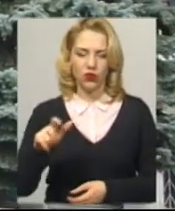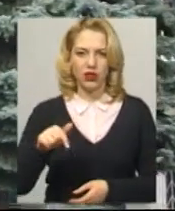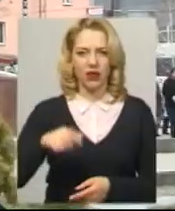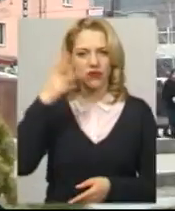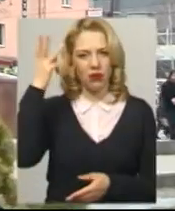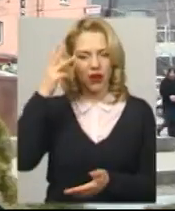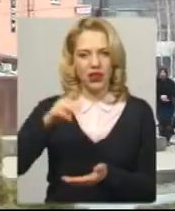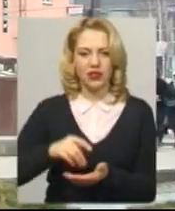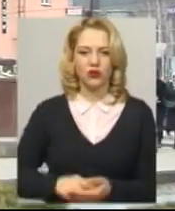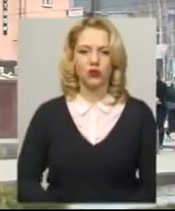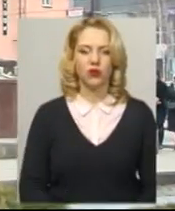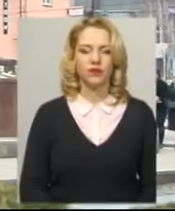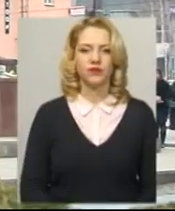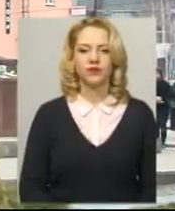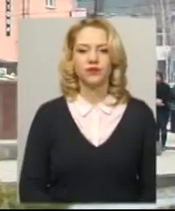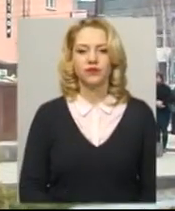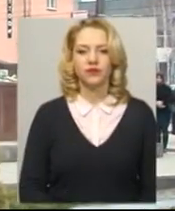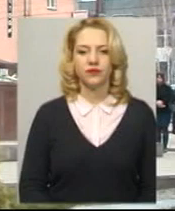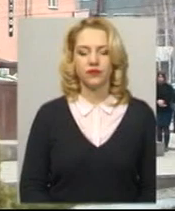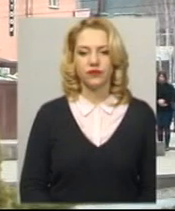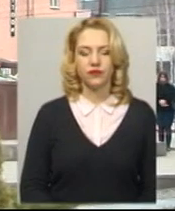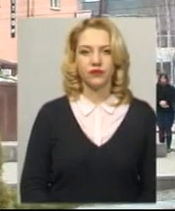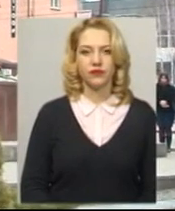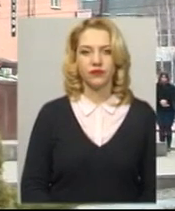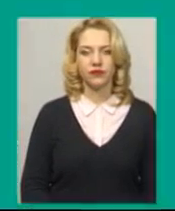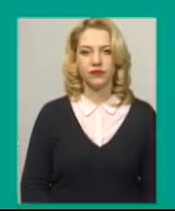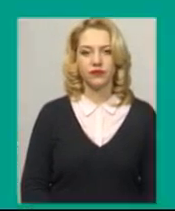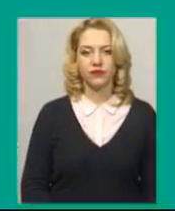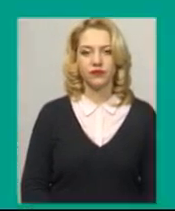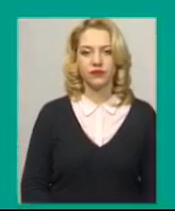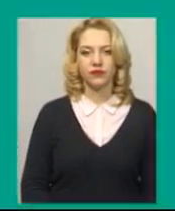області. Анастасія Збродова, Юрій Чорний, новини на Суспільному, Хмельницький.